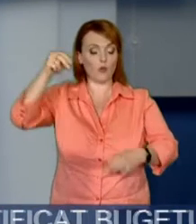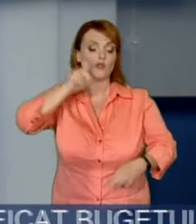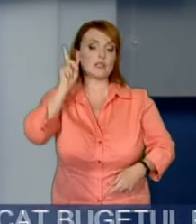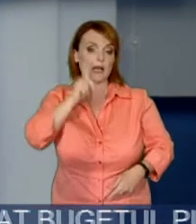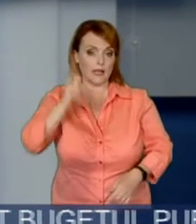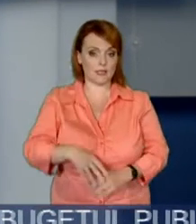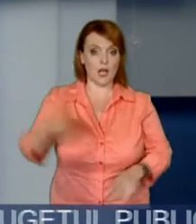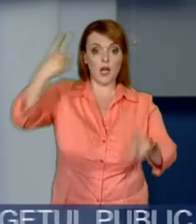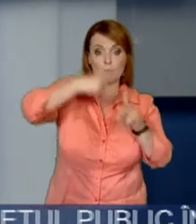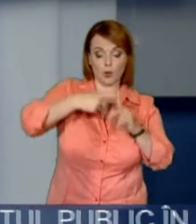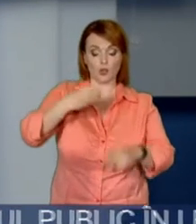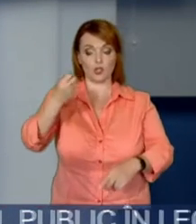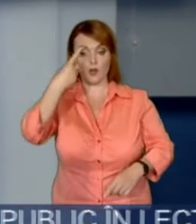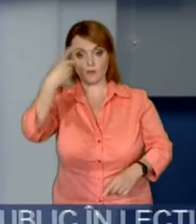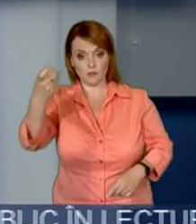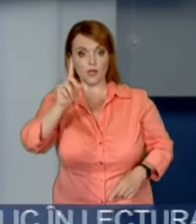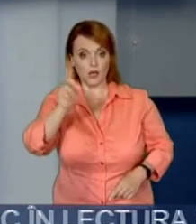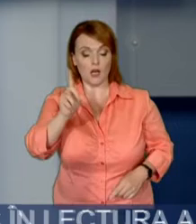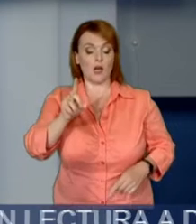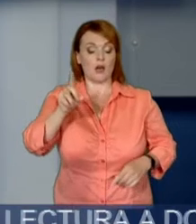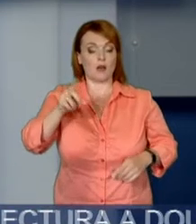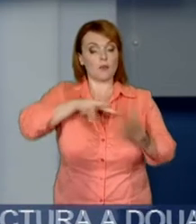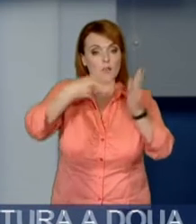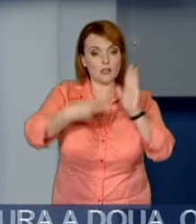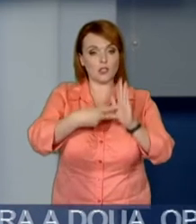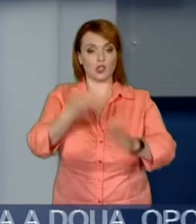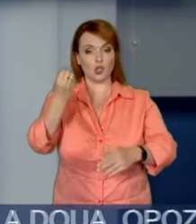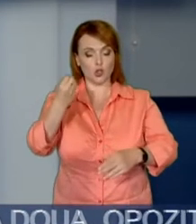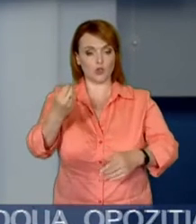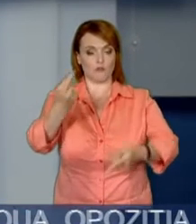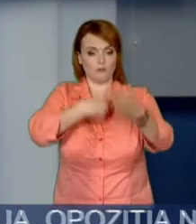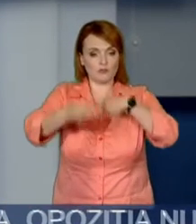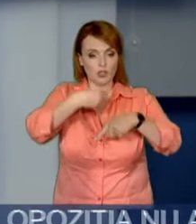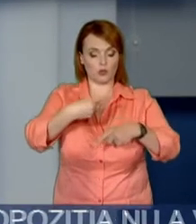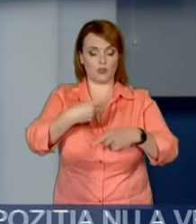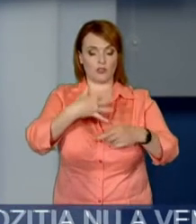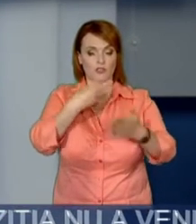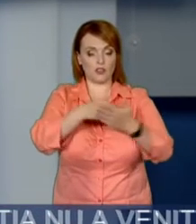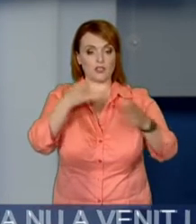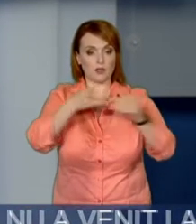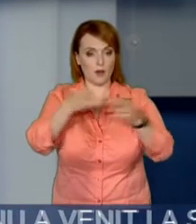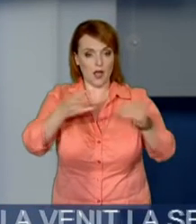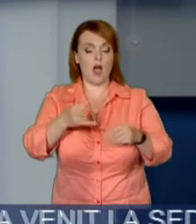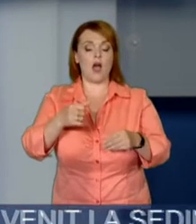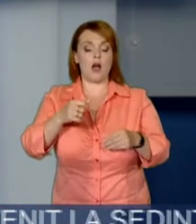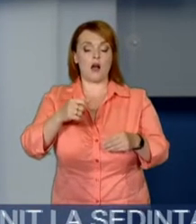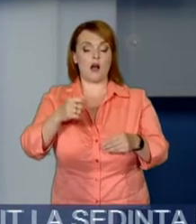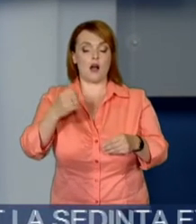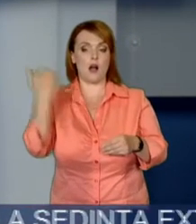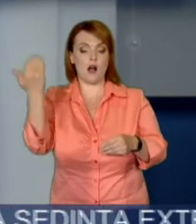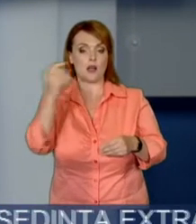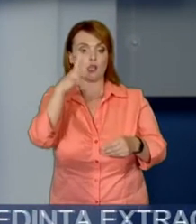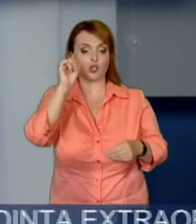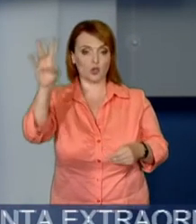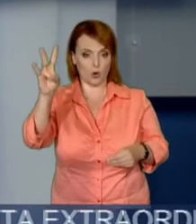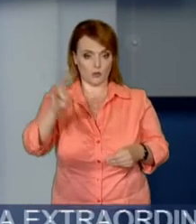plus, Kievul a anunțat că și-a propus să recucerească cea mai mare parte din regiunea Herson până la sfârșitul anului.